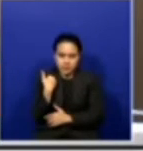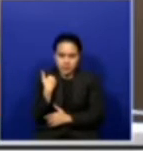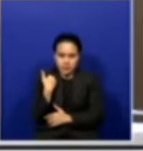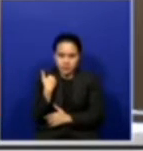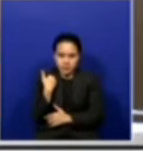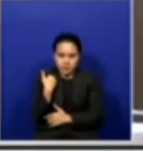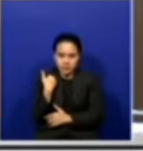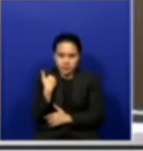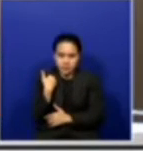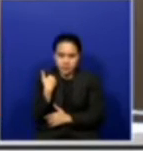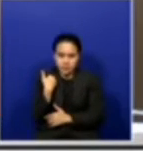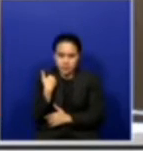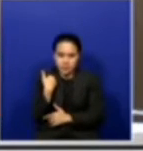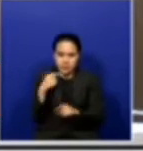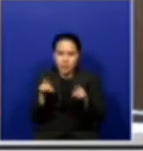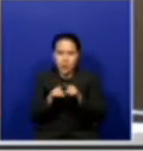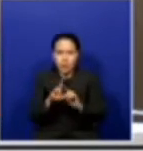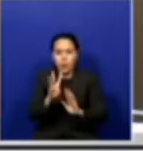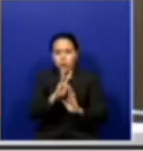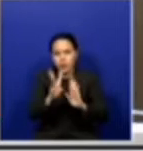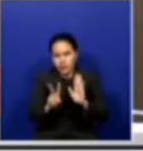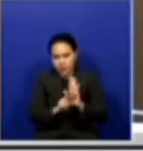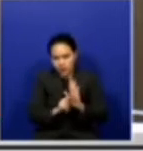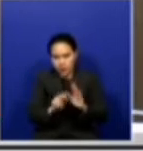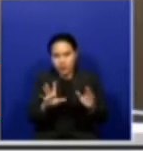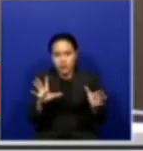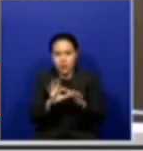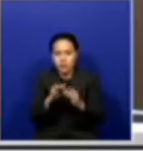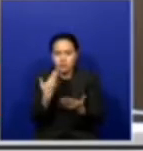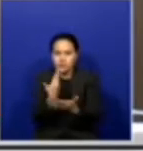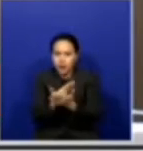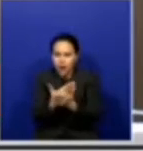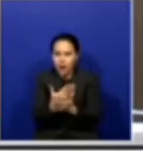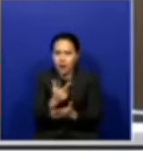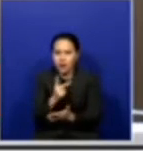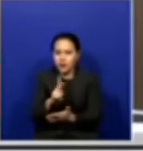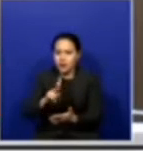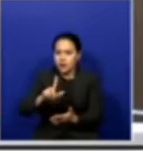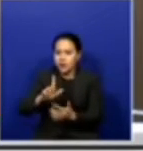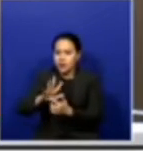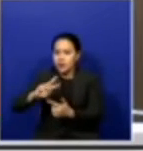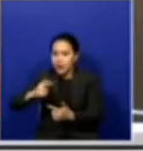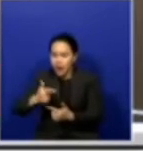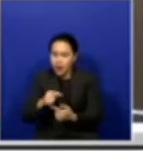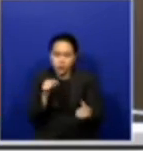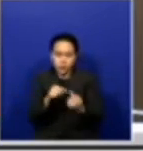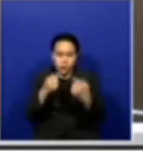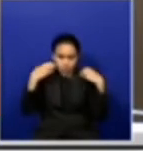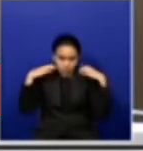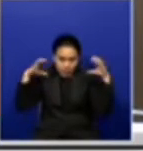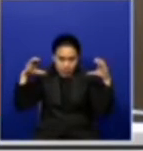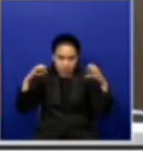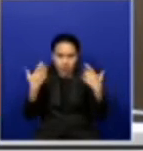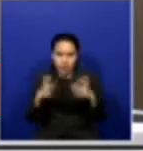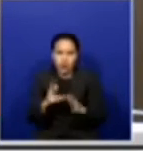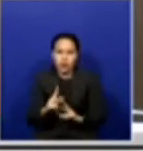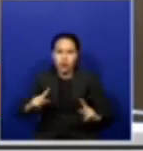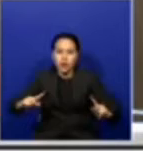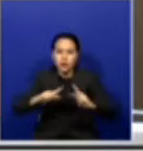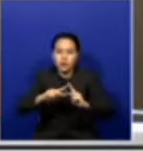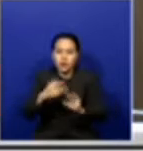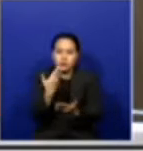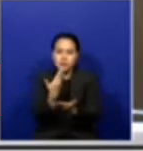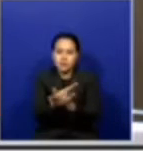มีการละเมิดวินัยการเงินการคลังของรัฐนะฮะทั้งที่รัฐบาลและกระทรวงการคลังเป็นผู้กำหน